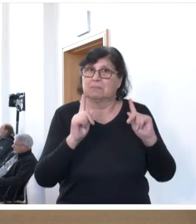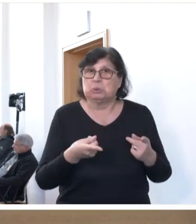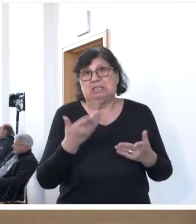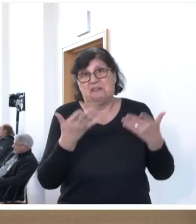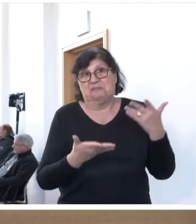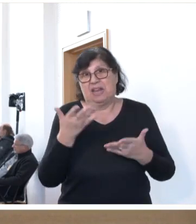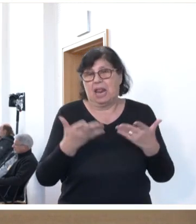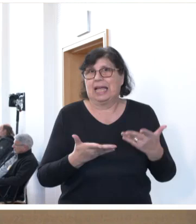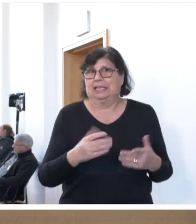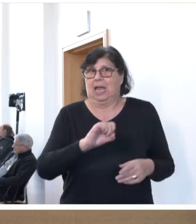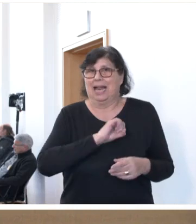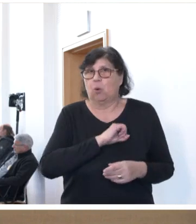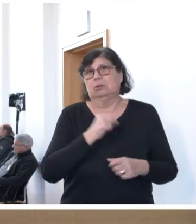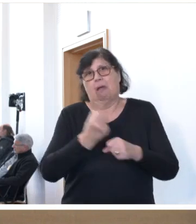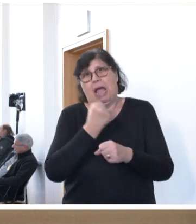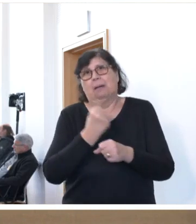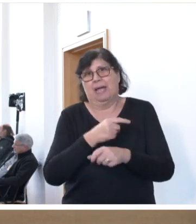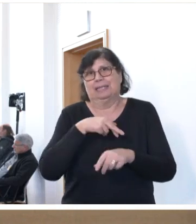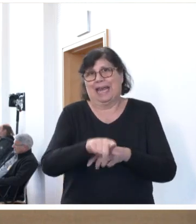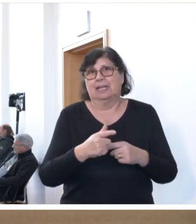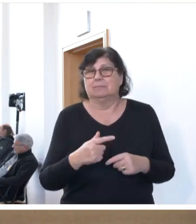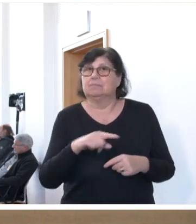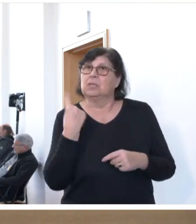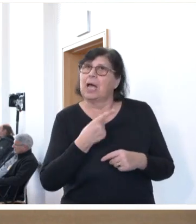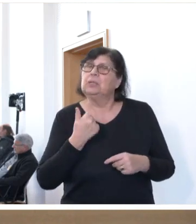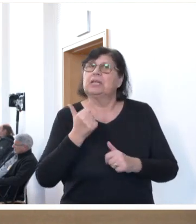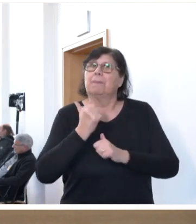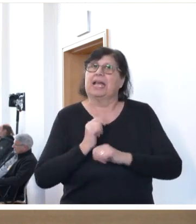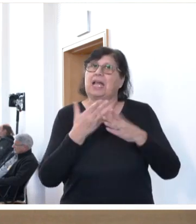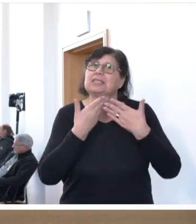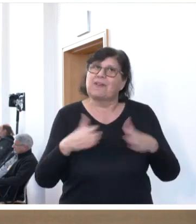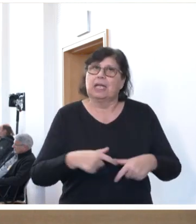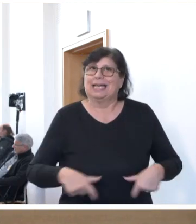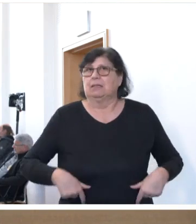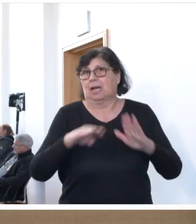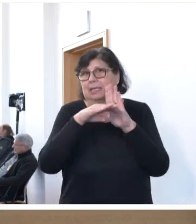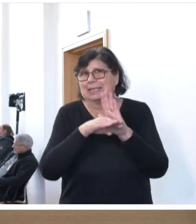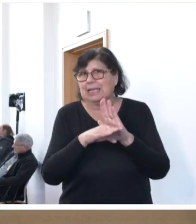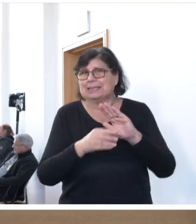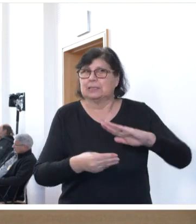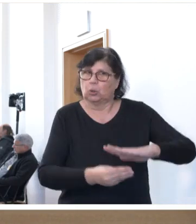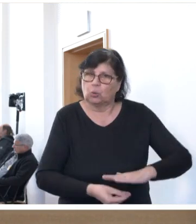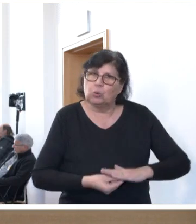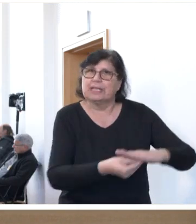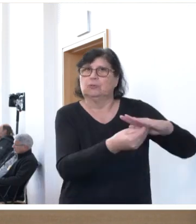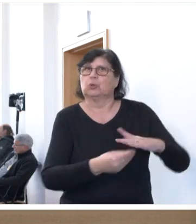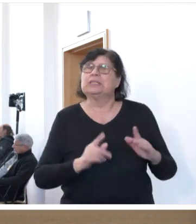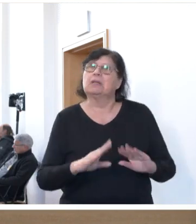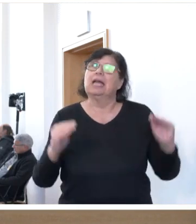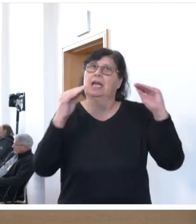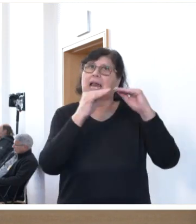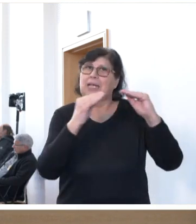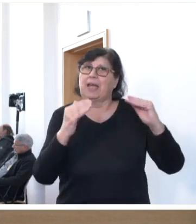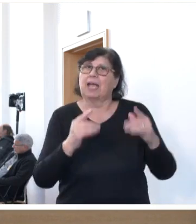lohnt, zu arbeiten. Unser beitragsfreie Kita-Gesetz unterstützt die gleichberechtigtere Teilhabe von Frauen